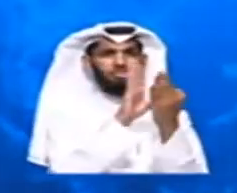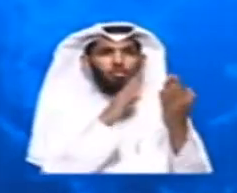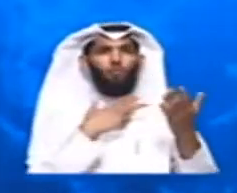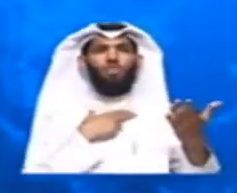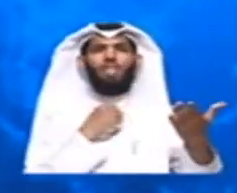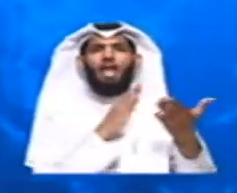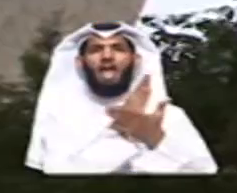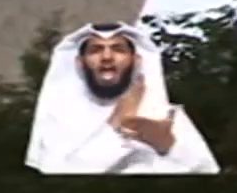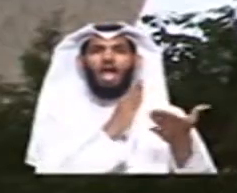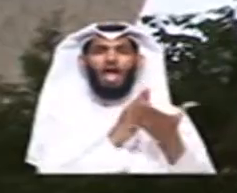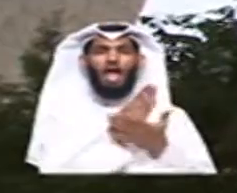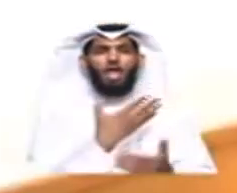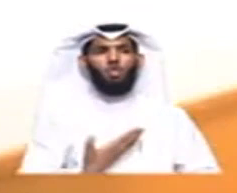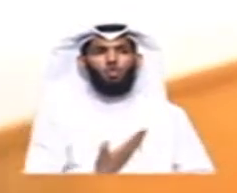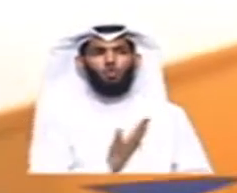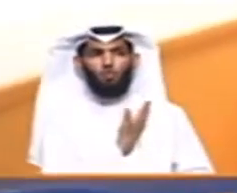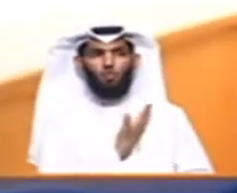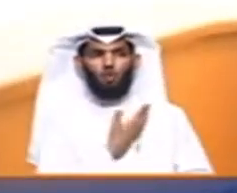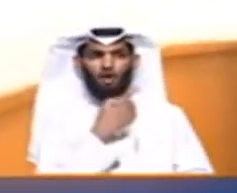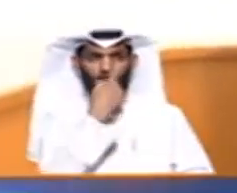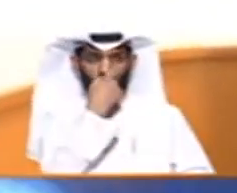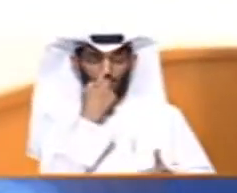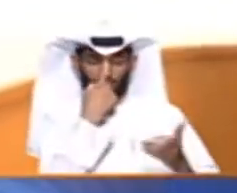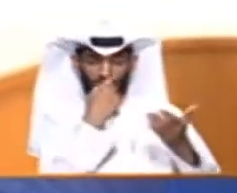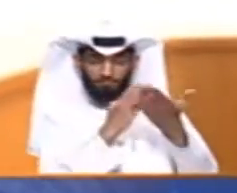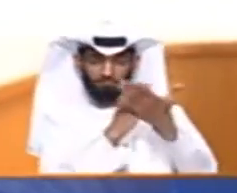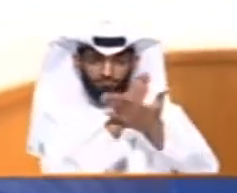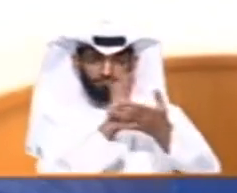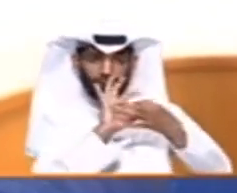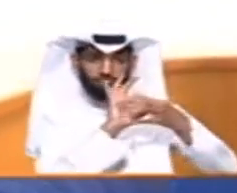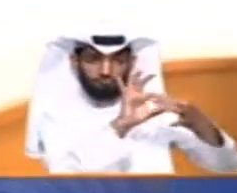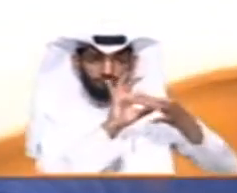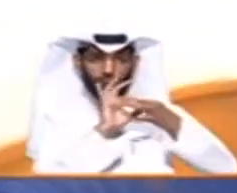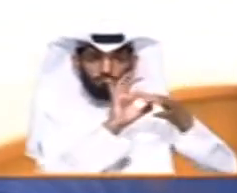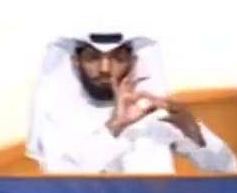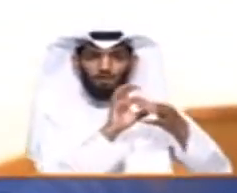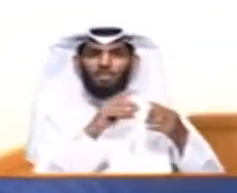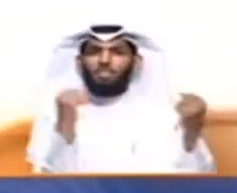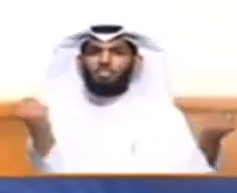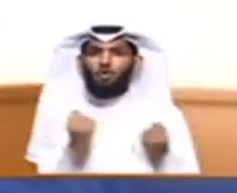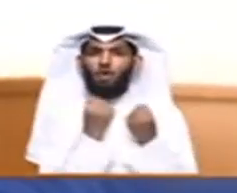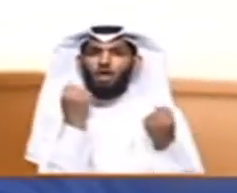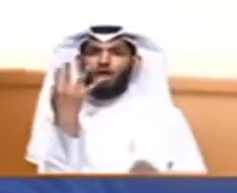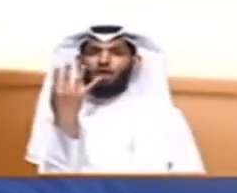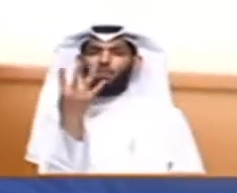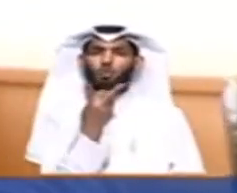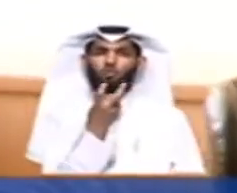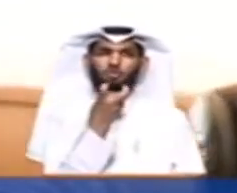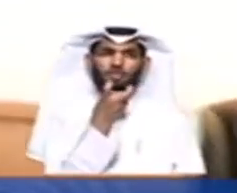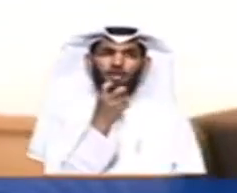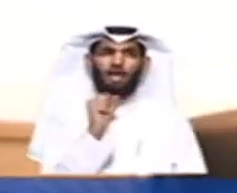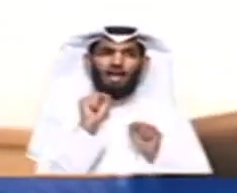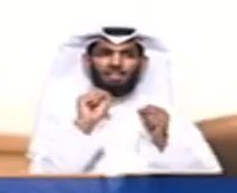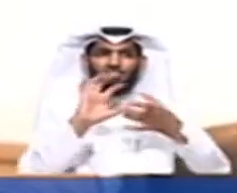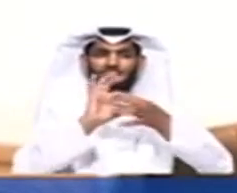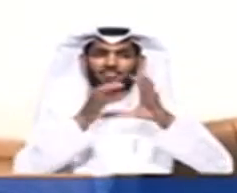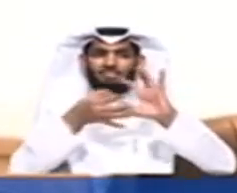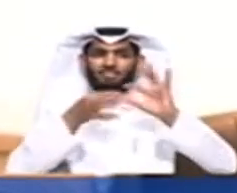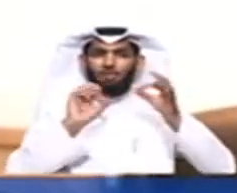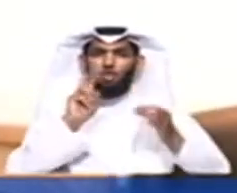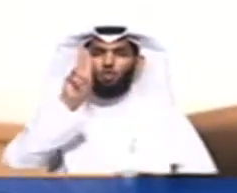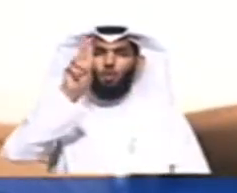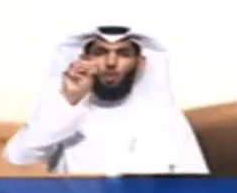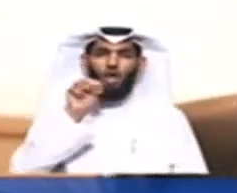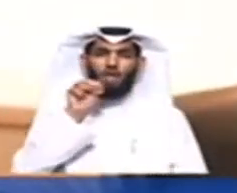نيكولاس جورجيوس ديديناداس على هامش أعمال اجتماعات الدورة 74 للجمعية العامة للأمم